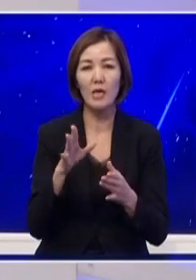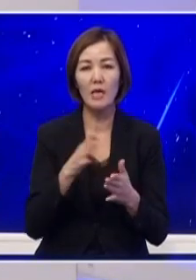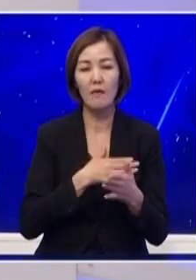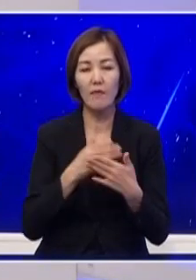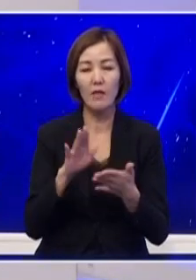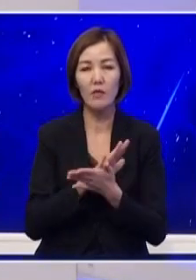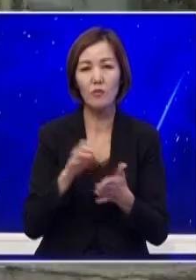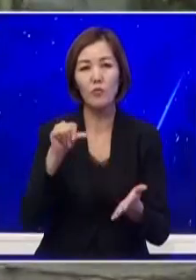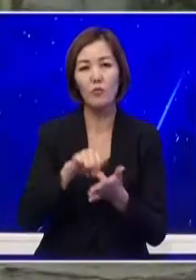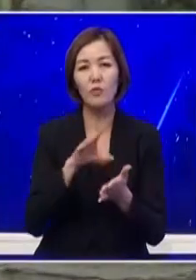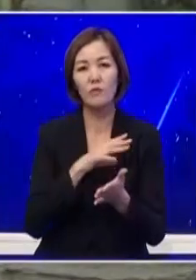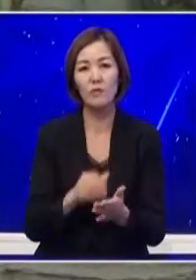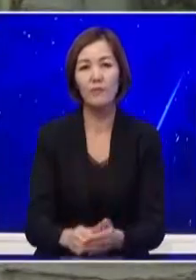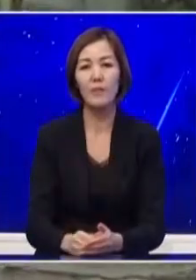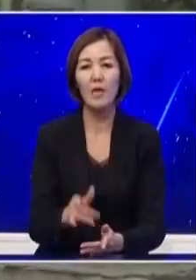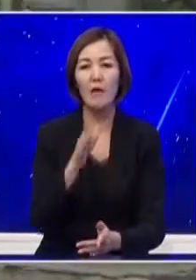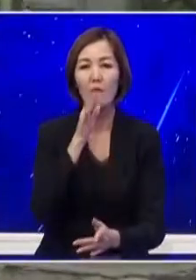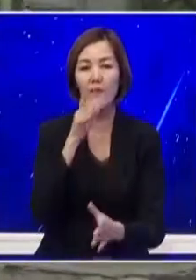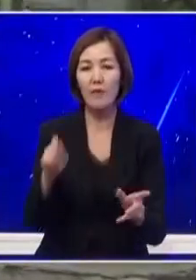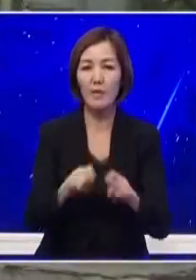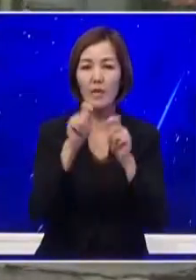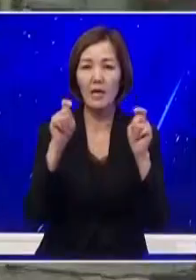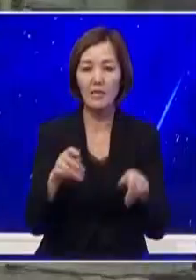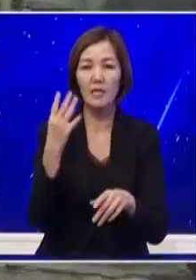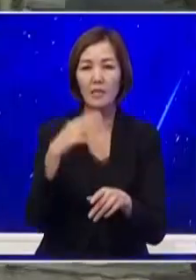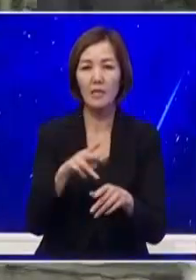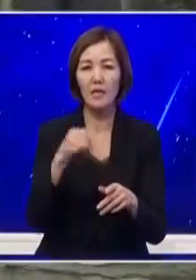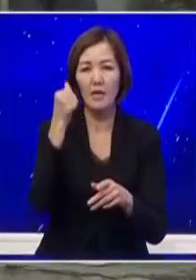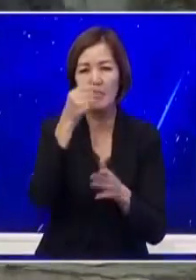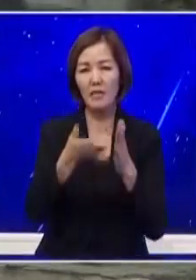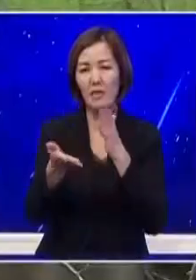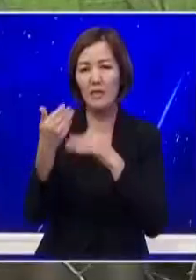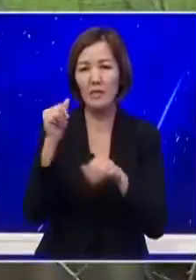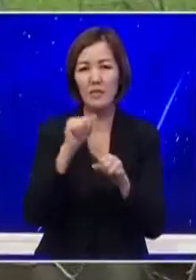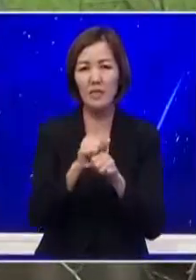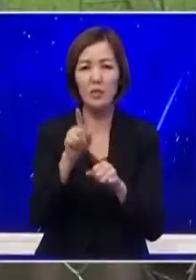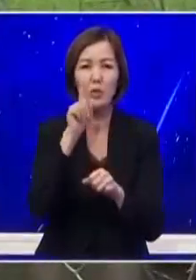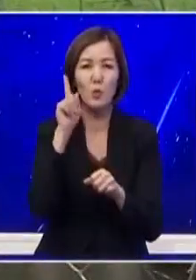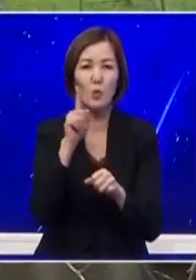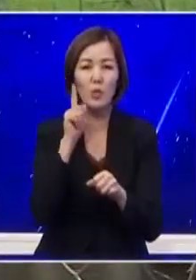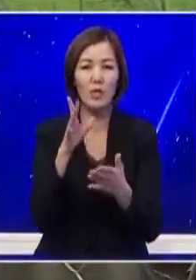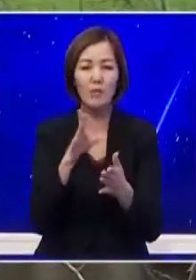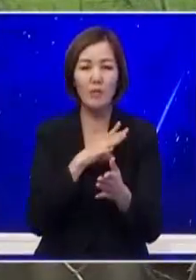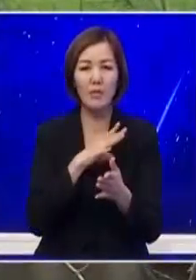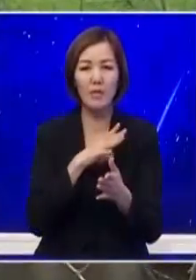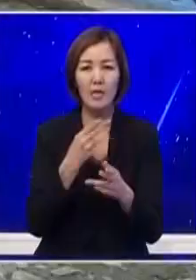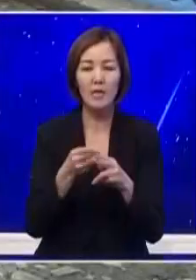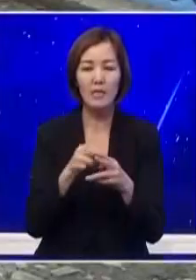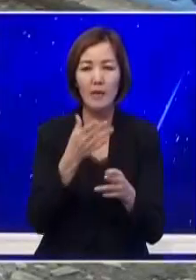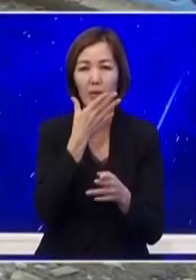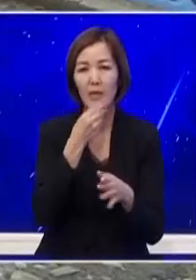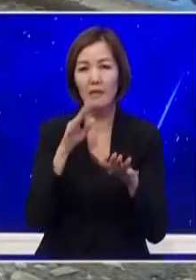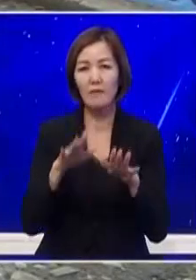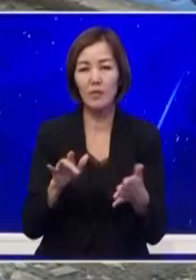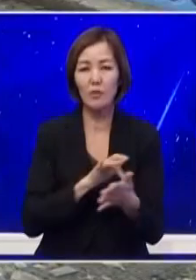материале. Во времена открытия более 40 лет назад станция юных натуралистов была одним из самых красивых